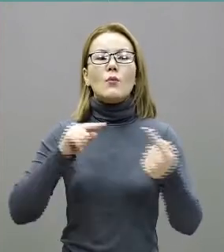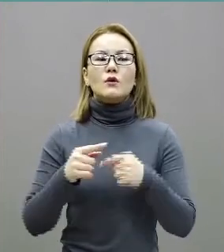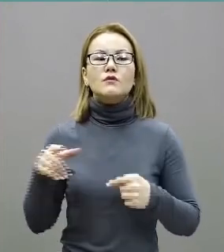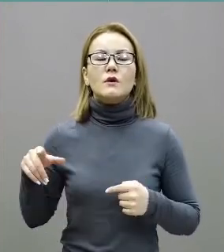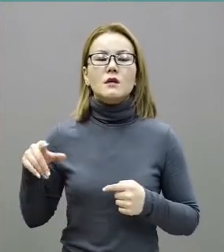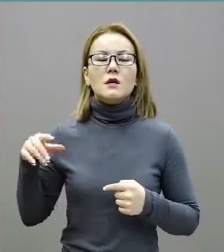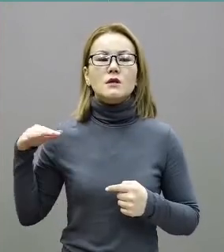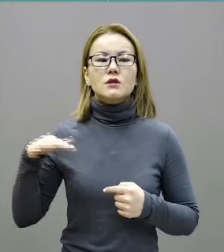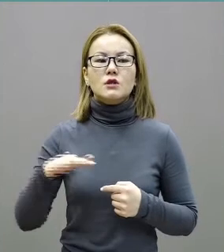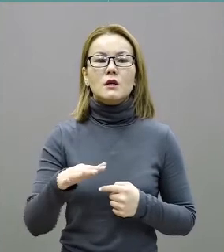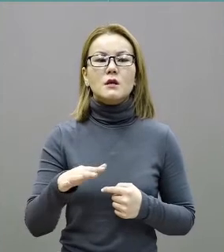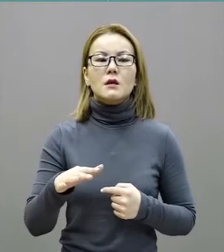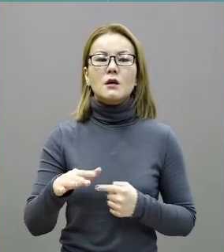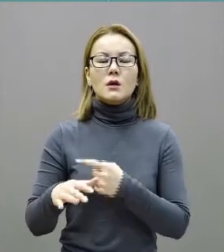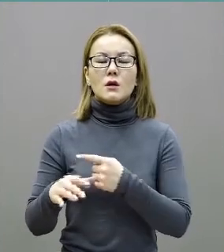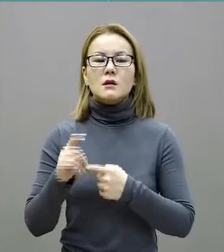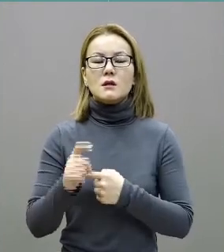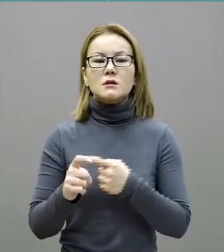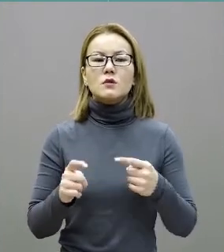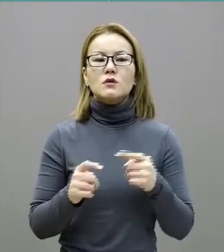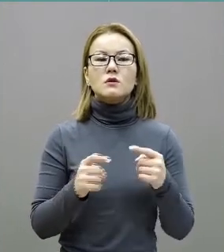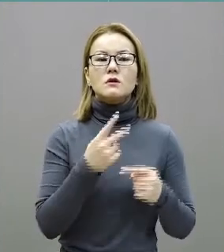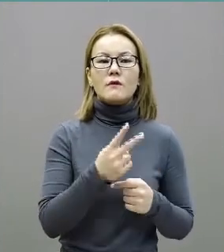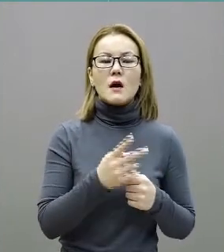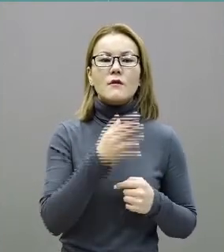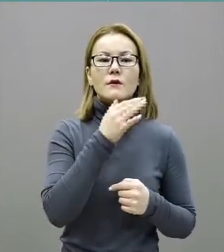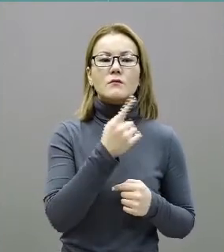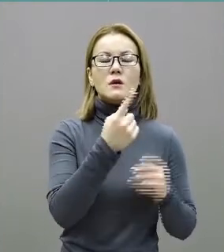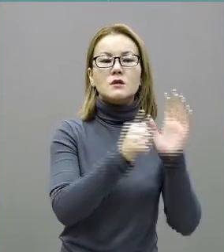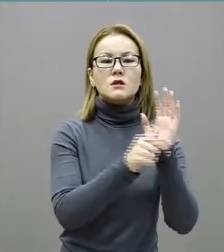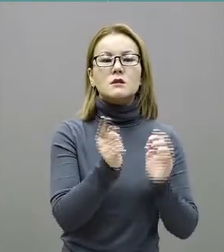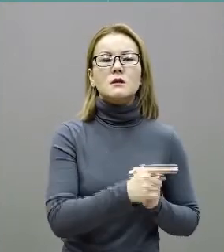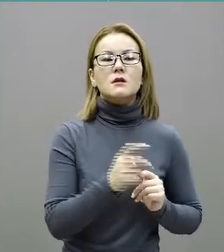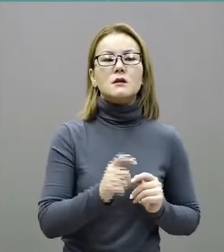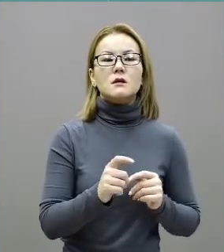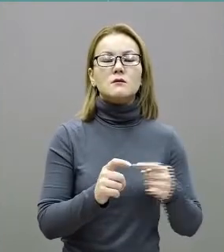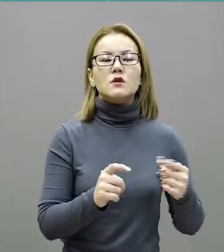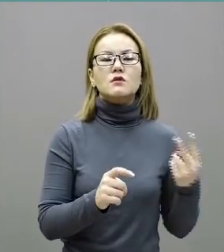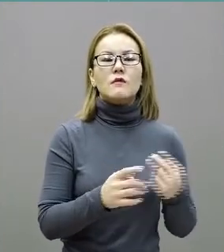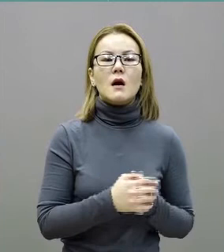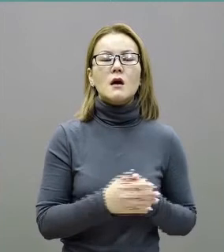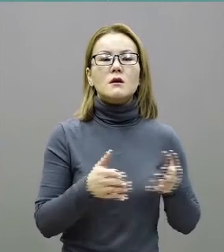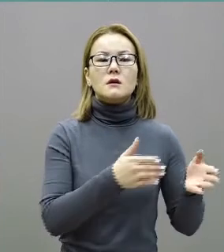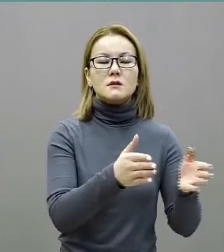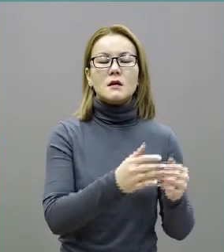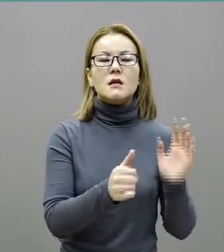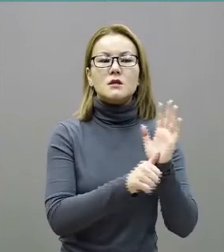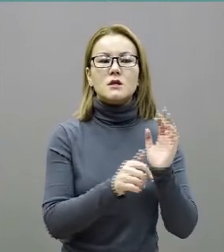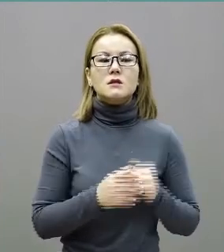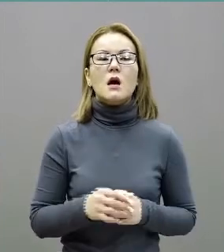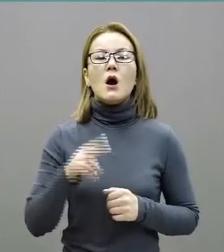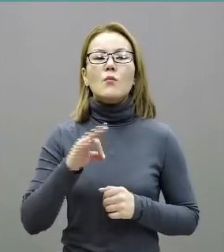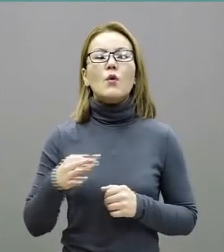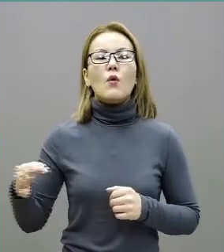реки 6 деленное на x минус 2 время по озеру 15 деленное на x расстояние по